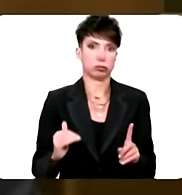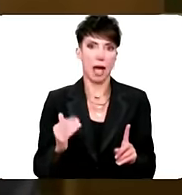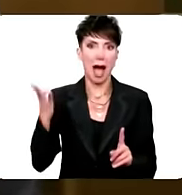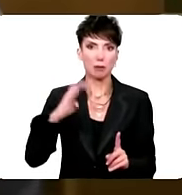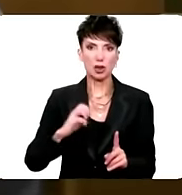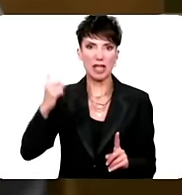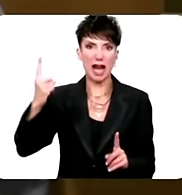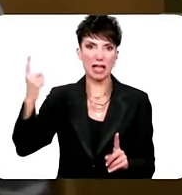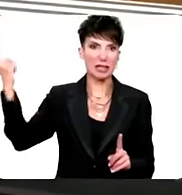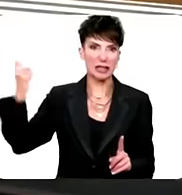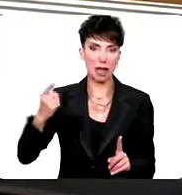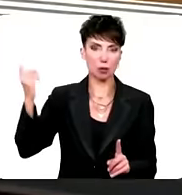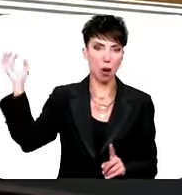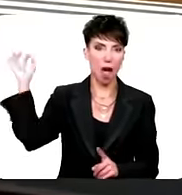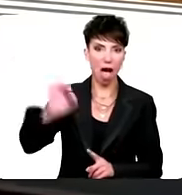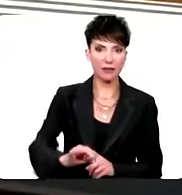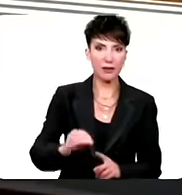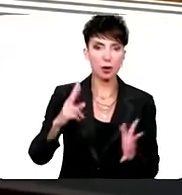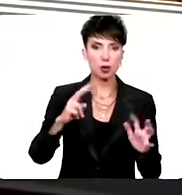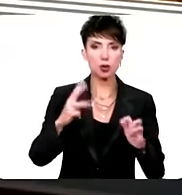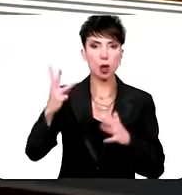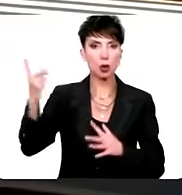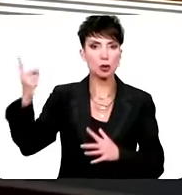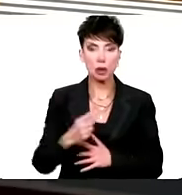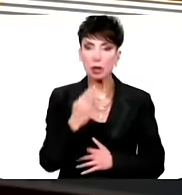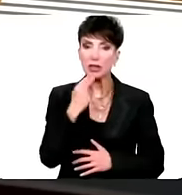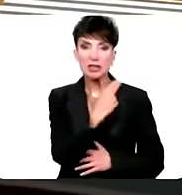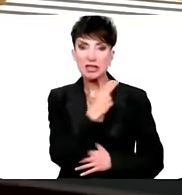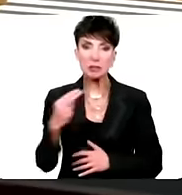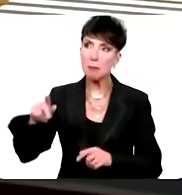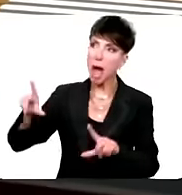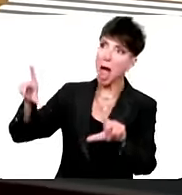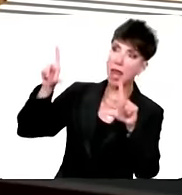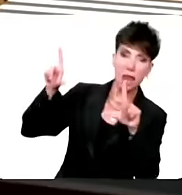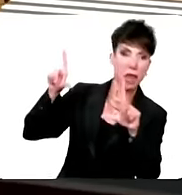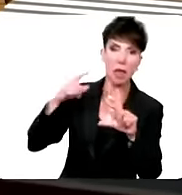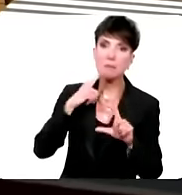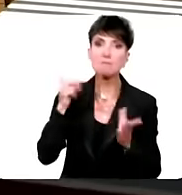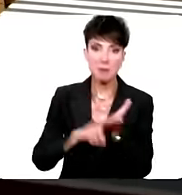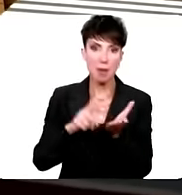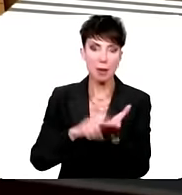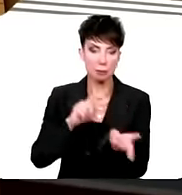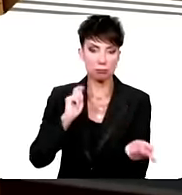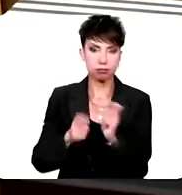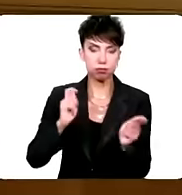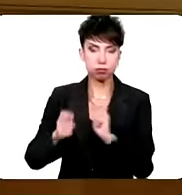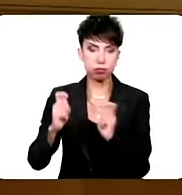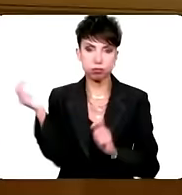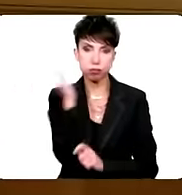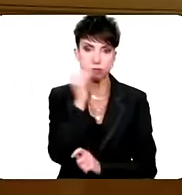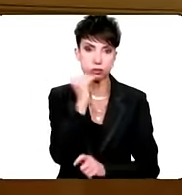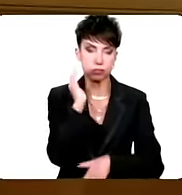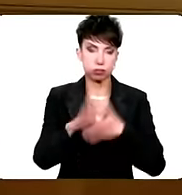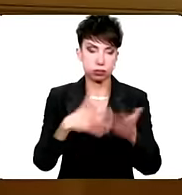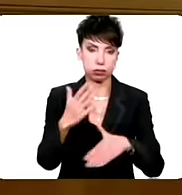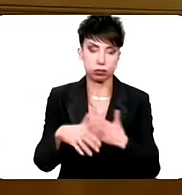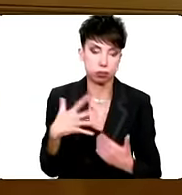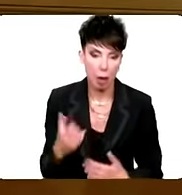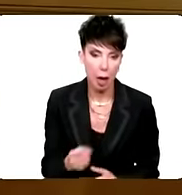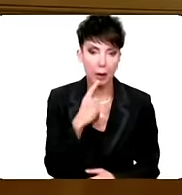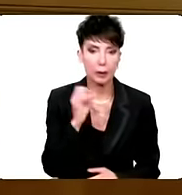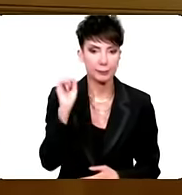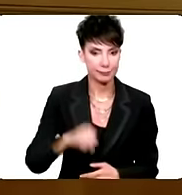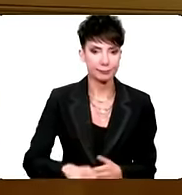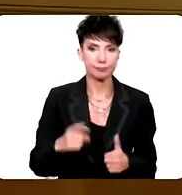Ή πήγαινε πιο γρήγορα. Τι αλλάζει λοιπόν από σήμερα, αύριο, Δευτέρα, δεν ξέρω πότε θα επιλέξετε εσείς να κάνετε και καταρχάς, έχουμε δύο επίπεδα στα οποία θέλω να κινηθούμε. Το ένα είναι το εθνικό και το δεύτερο είναι το